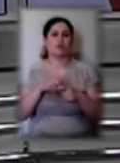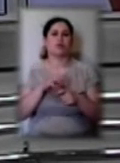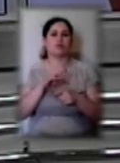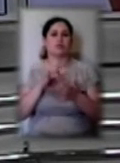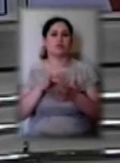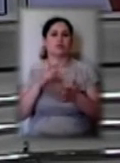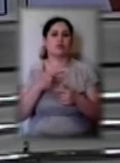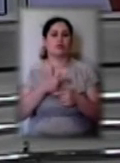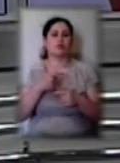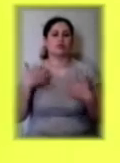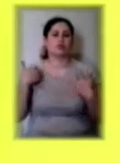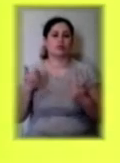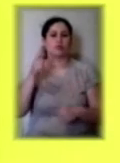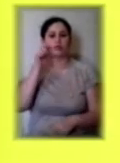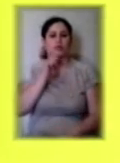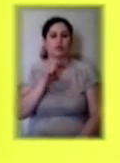здоров'я України.